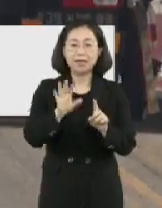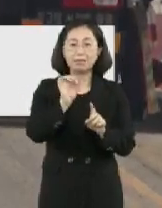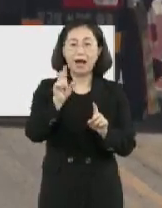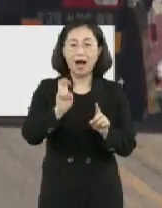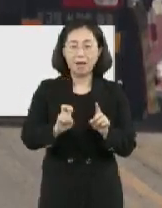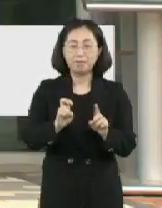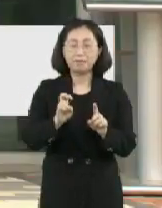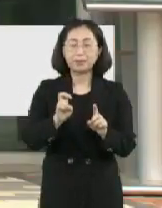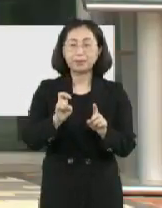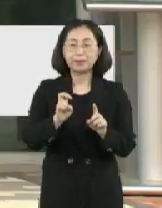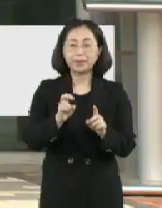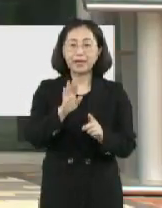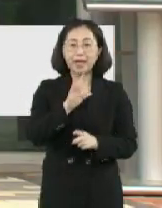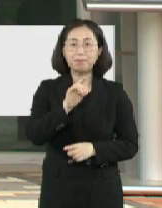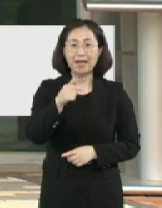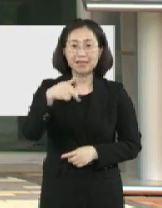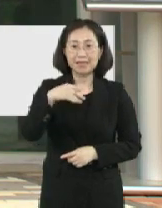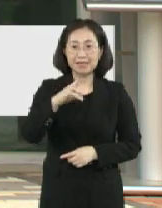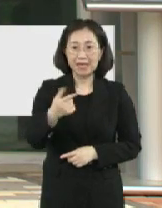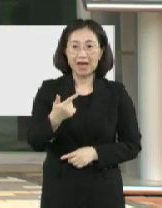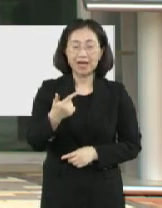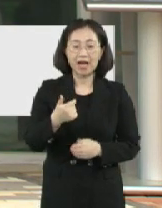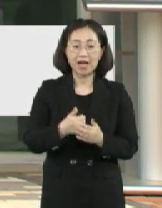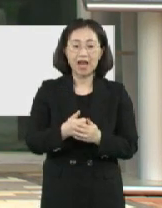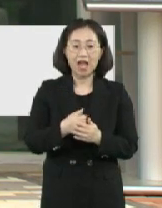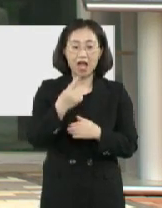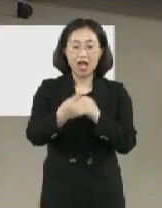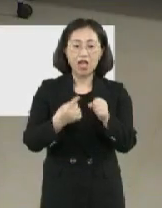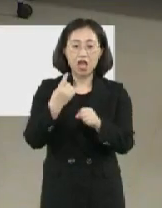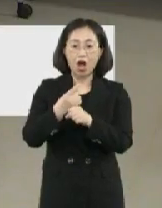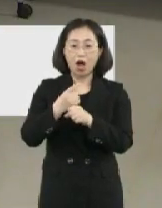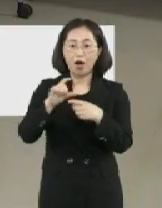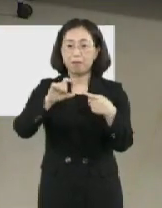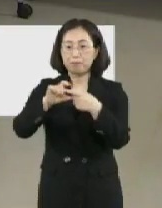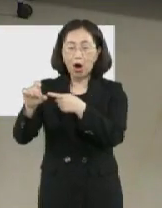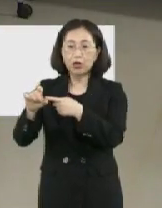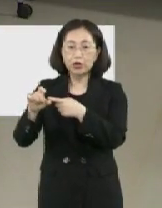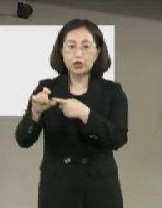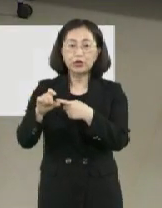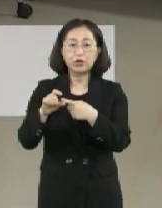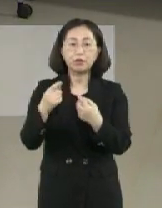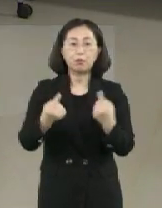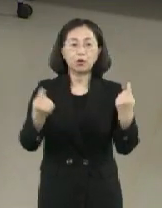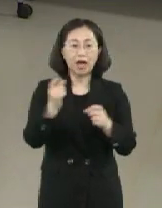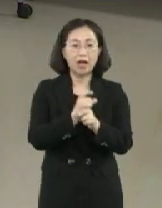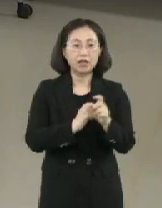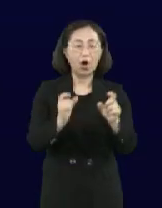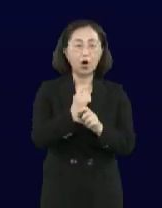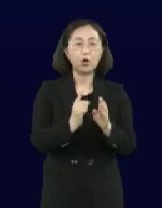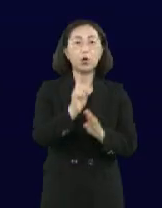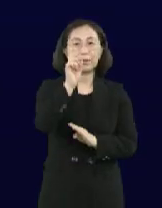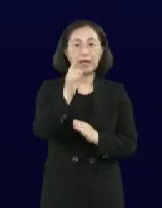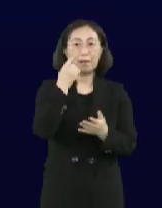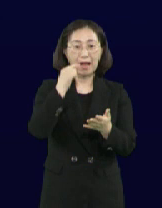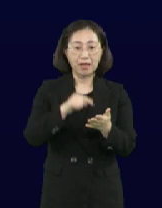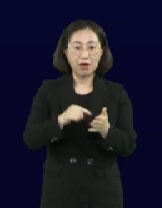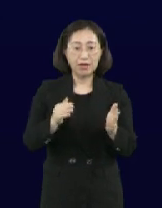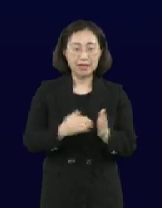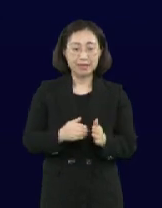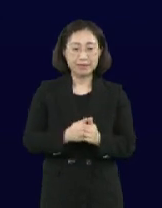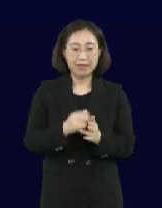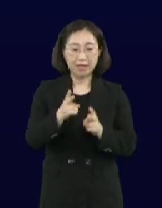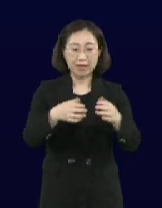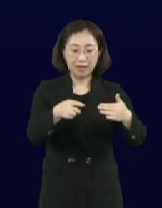발암물질인 벤젠의 일평균 농도가 충남도 연평균 환경 기준을 7차례 초과해 검출됐습니다. 지난달